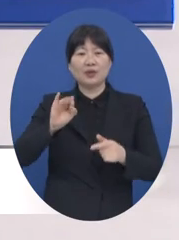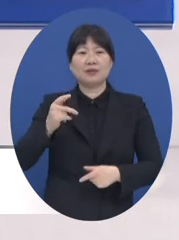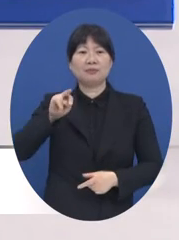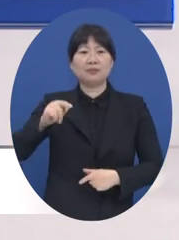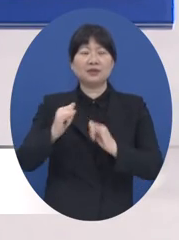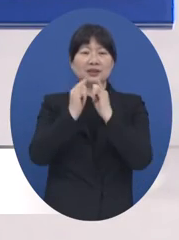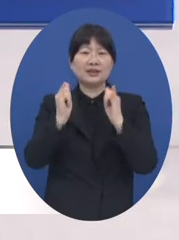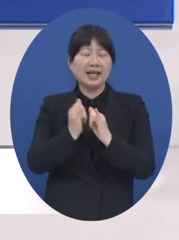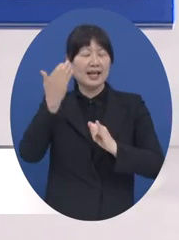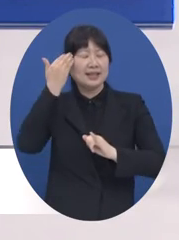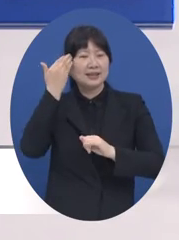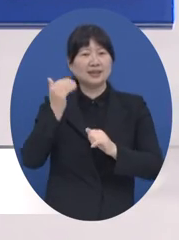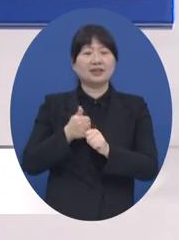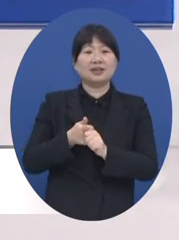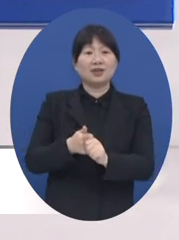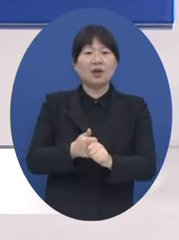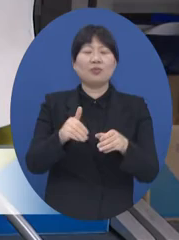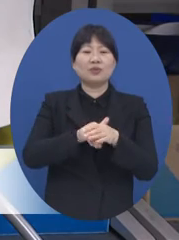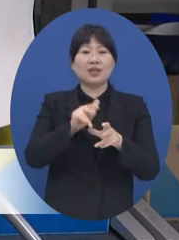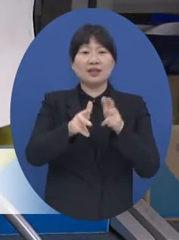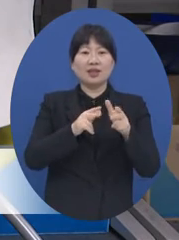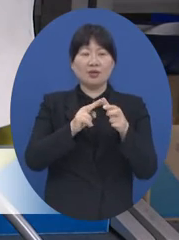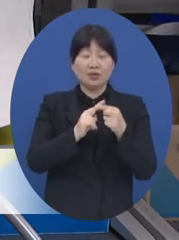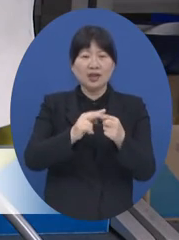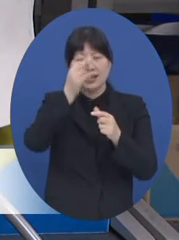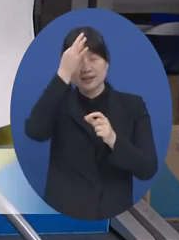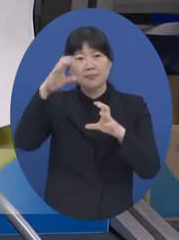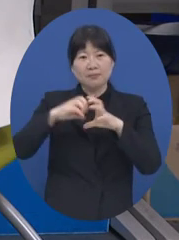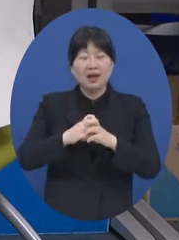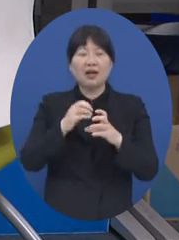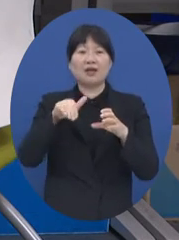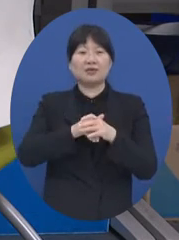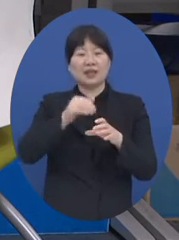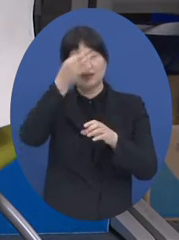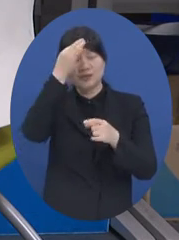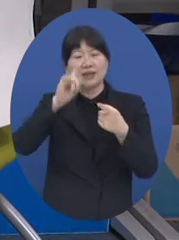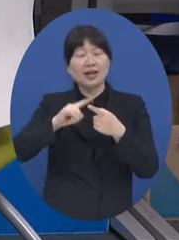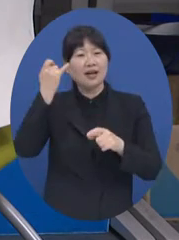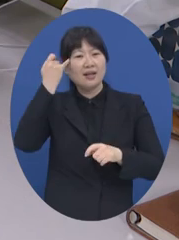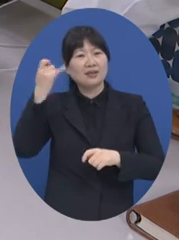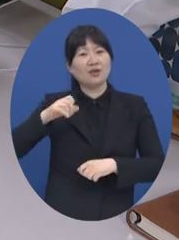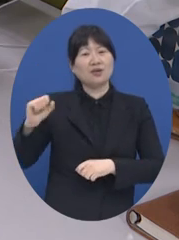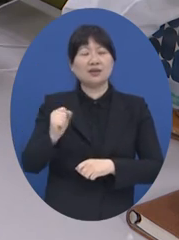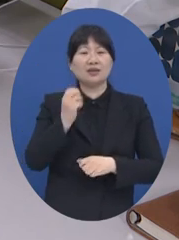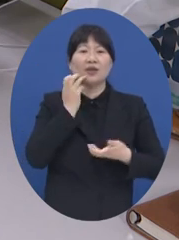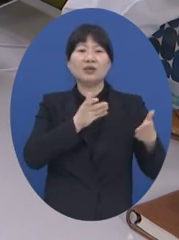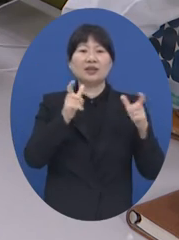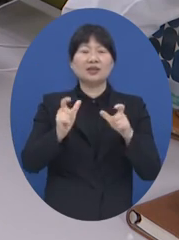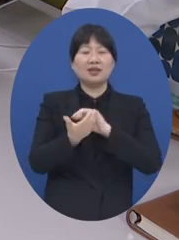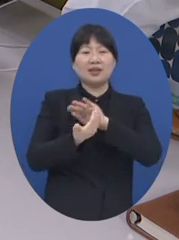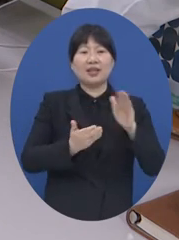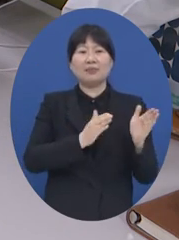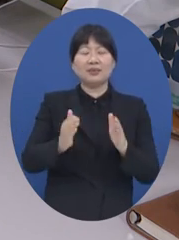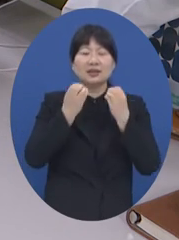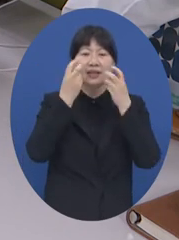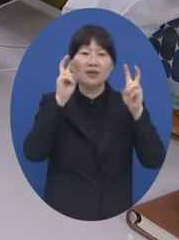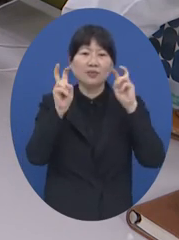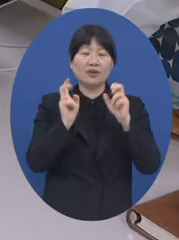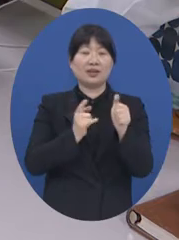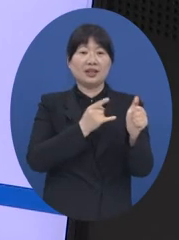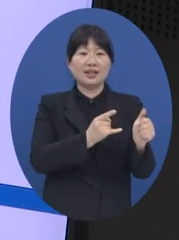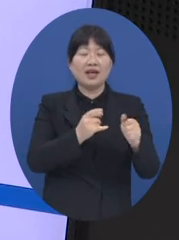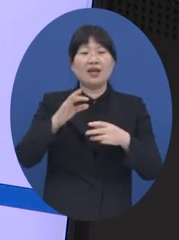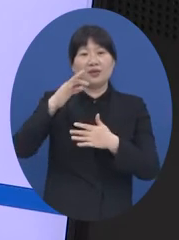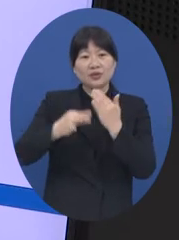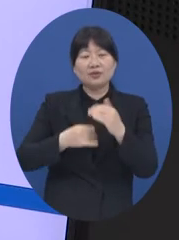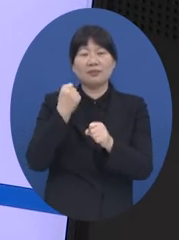지식을 비롯한 문어 산업과 기술을 결합한 문화 기술에 대한 아이디어를 가진 경기지역 예비창업자들의 콘텐츠